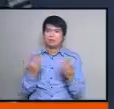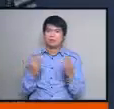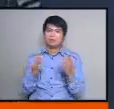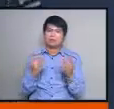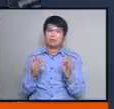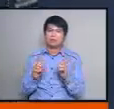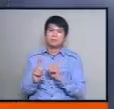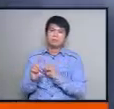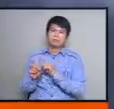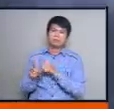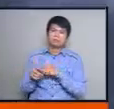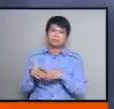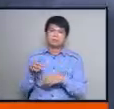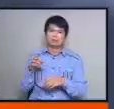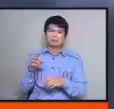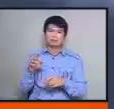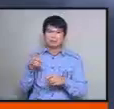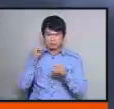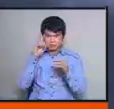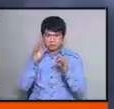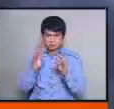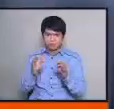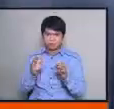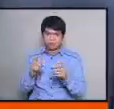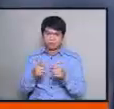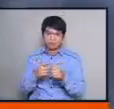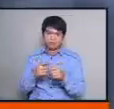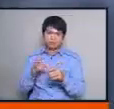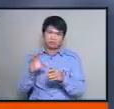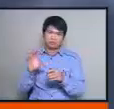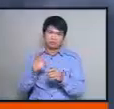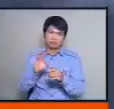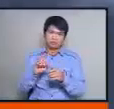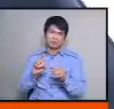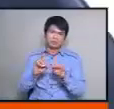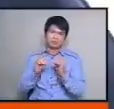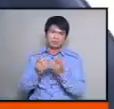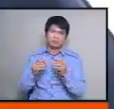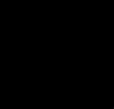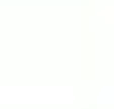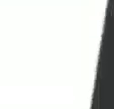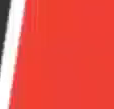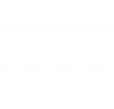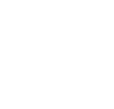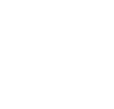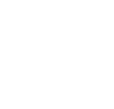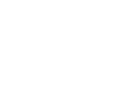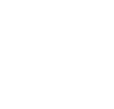desisyon ng COMELEC First Division, pero maaari pa siyang maghain ng apela.